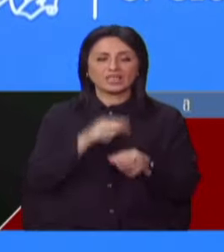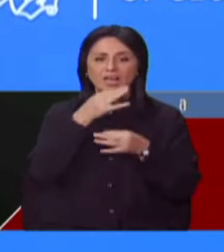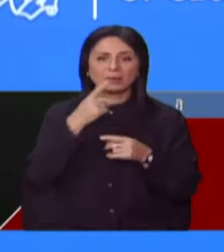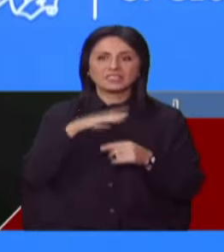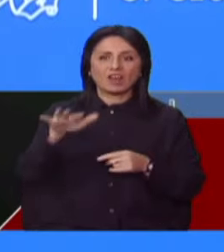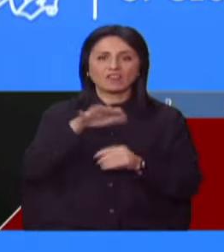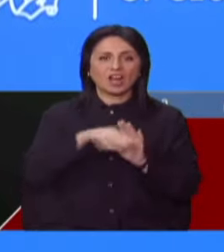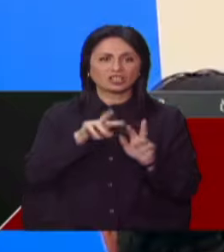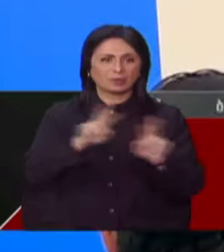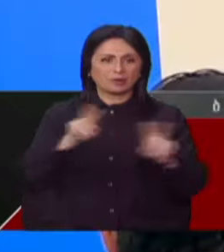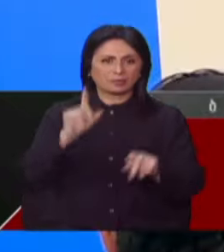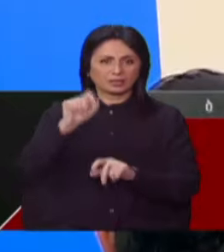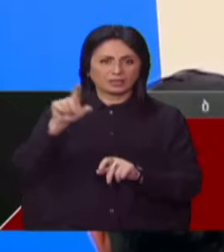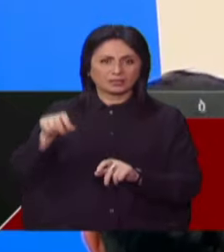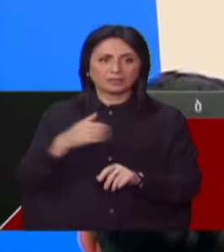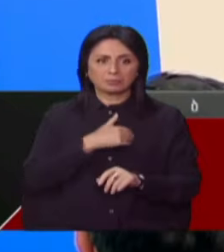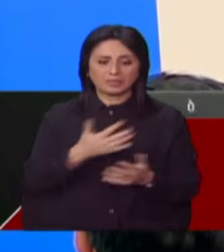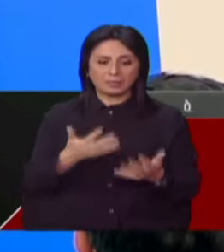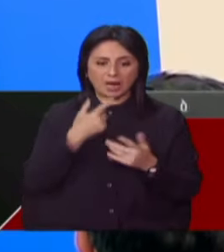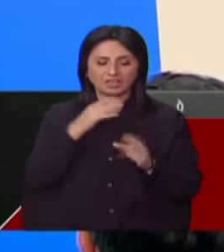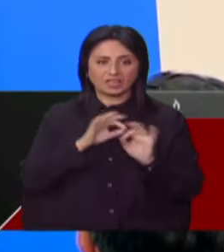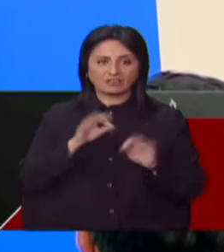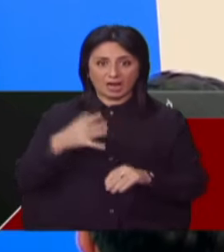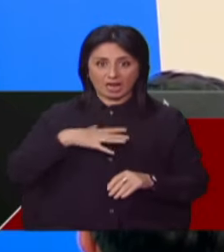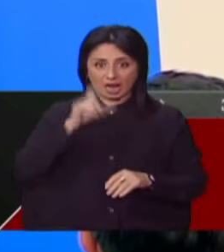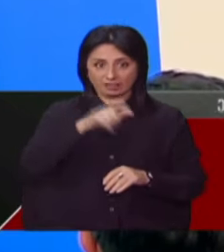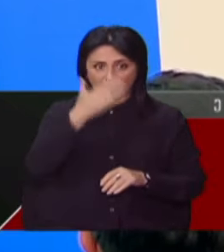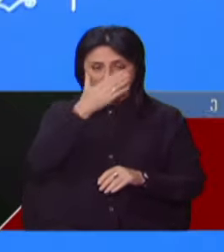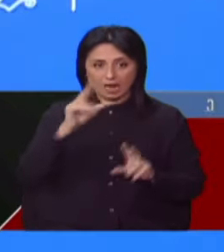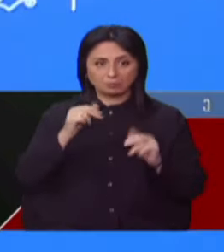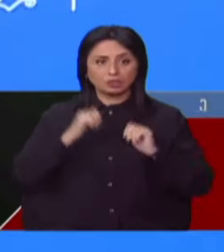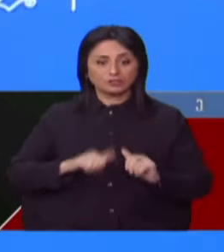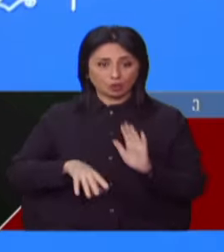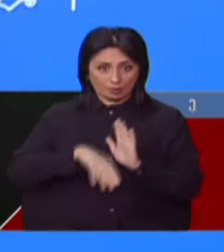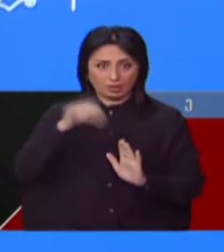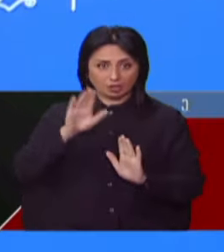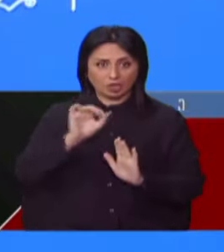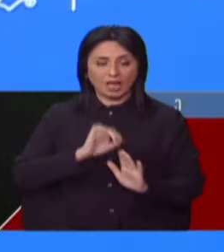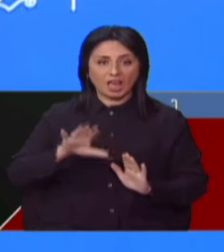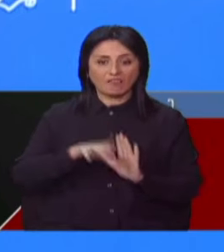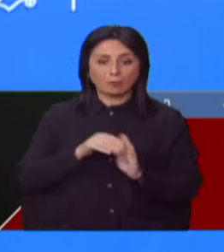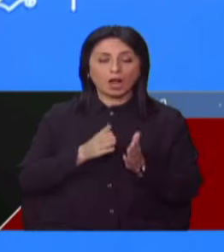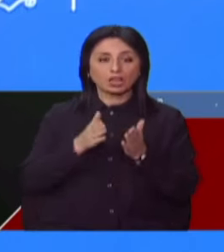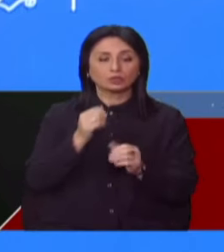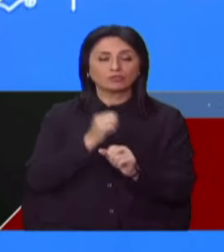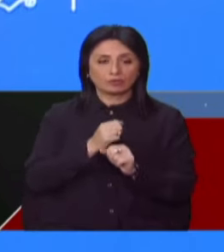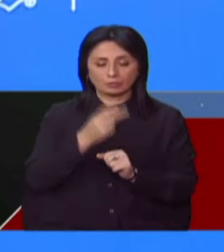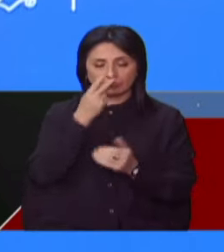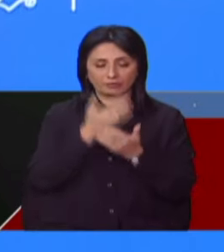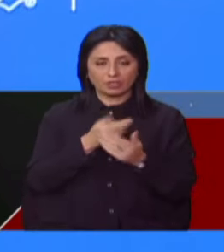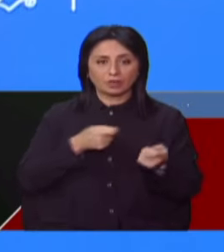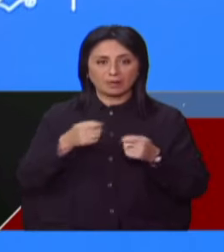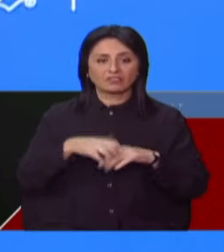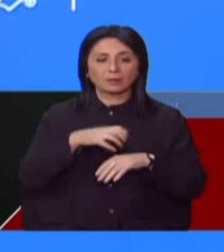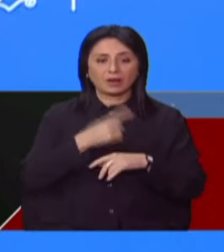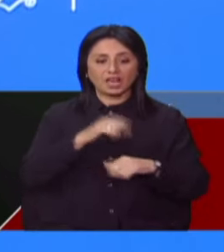სხვა ქვეყნის არჩევნების შემდეგ. ასევე მინდა მკაფიოდ განვაცხადო, რომ ქართველმა ხალხმა მშვიდობის არჩევანი გააკეთა. ევროპული არჩევანი გააკეთა და მიმაჩნია, რომ მართველი